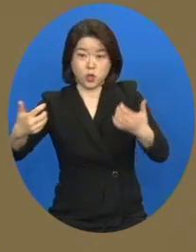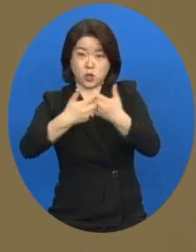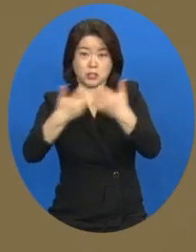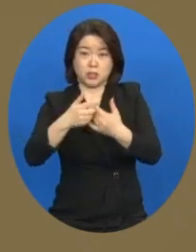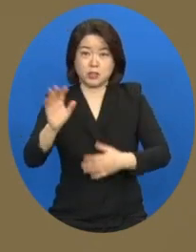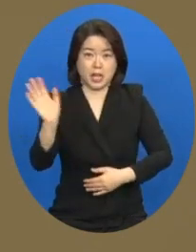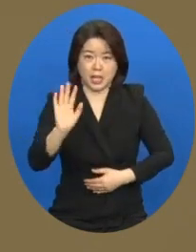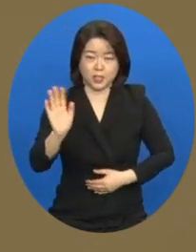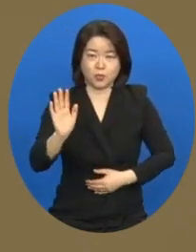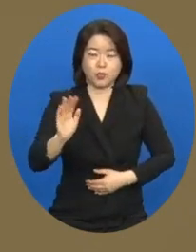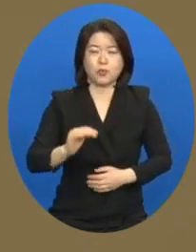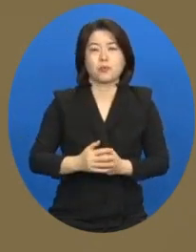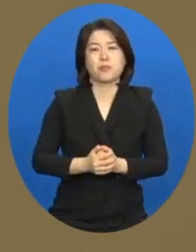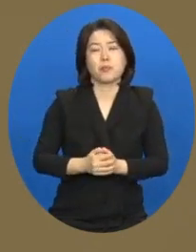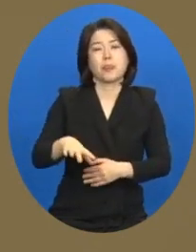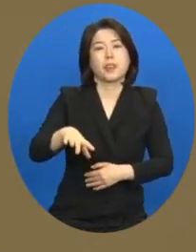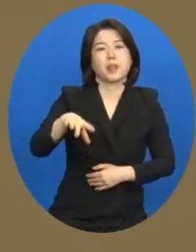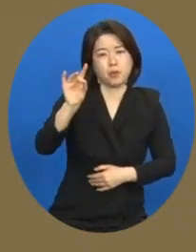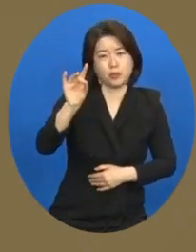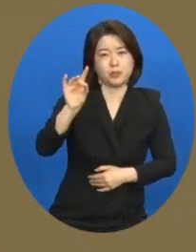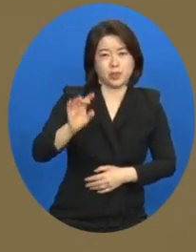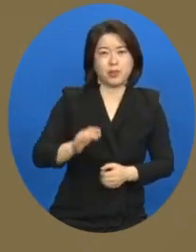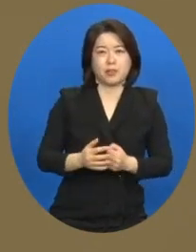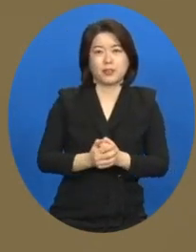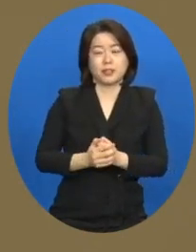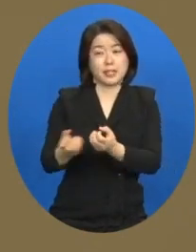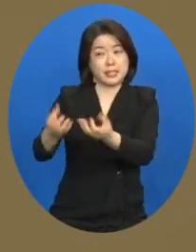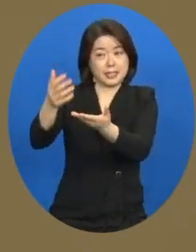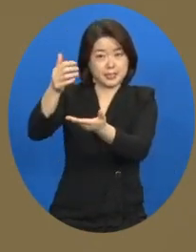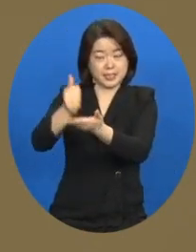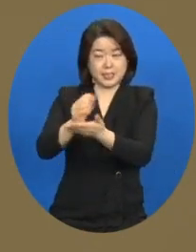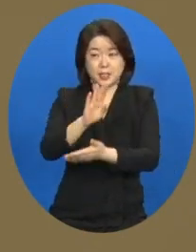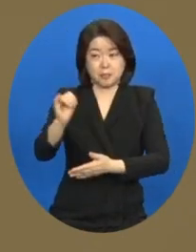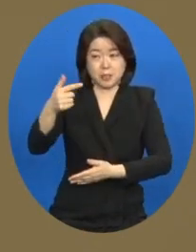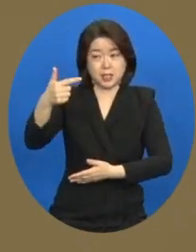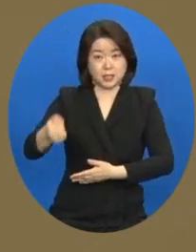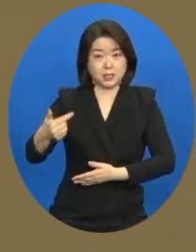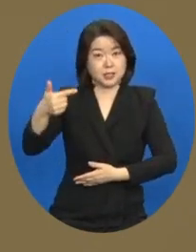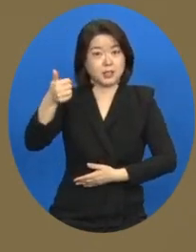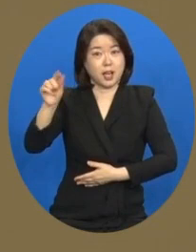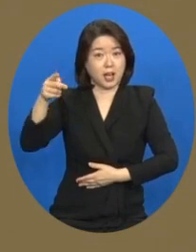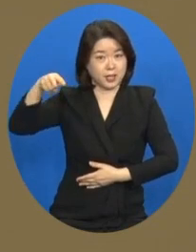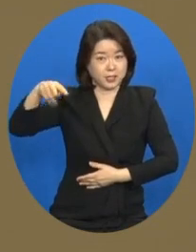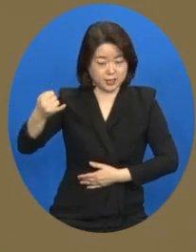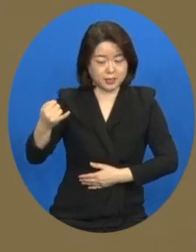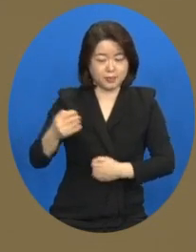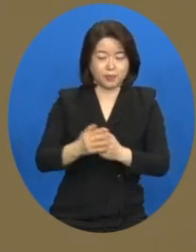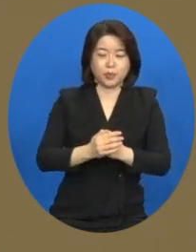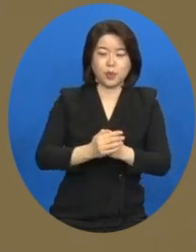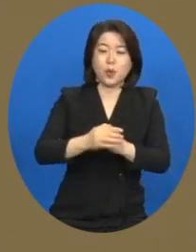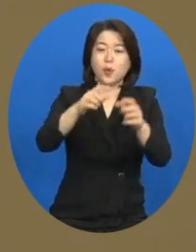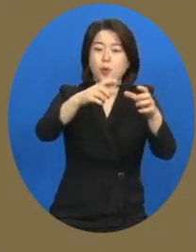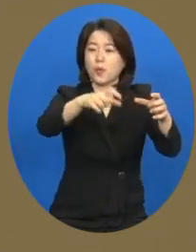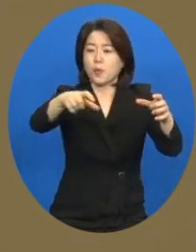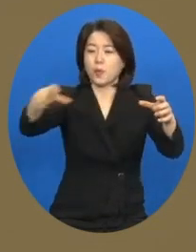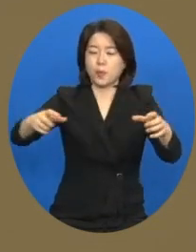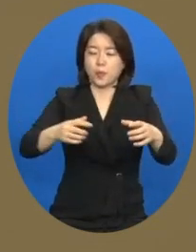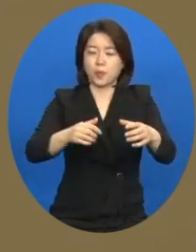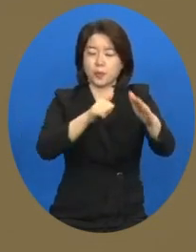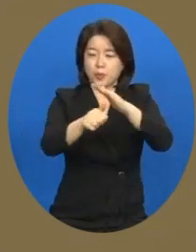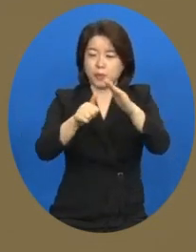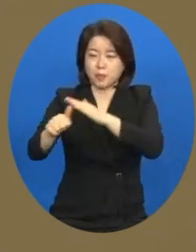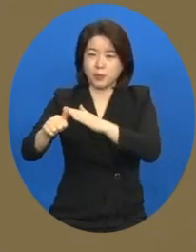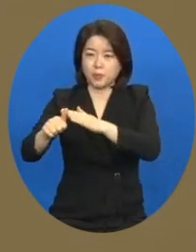않고 먼저 제사장 비느하스와 각 지파의 대표를